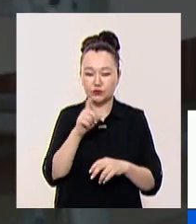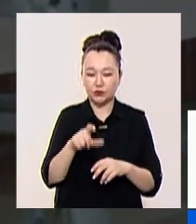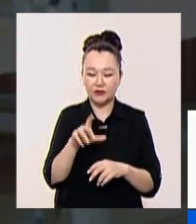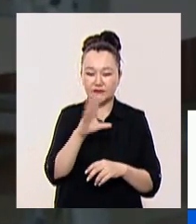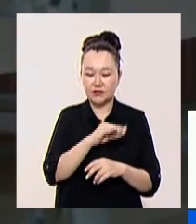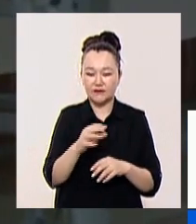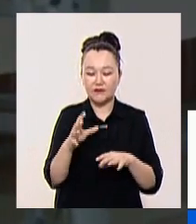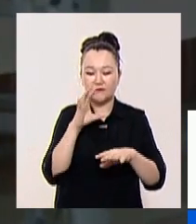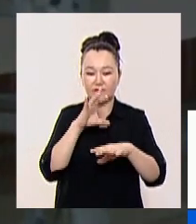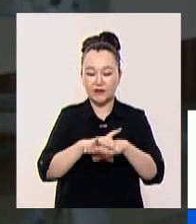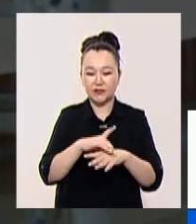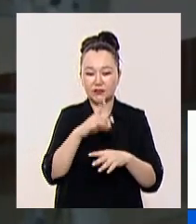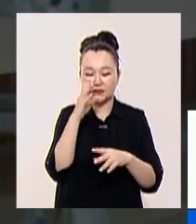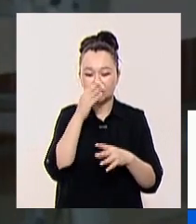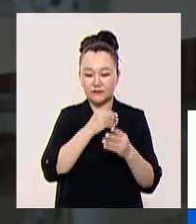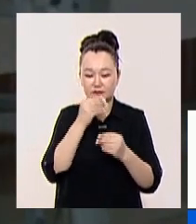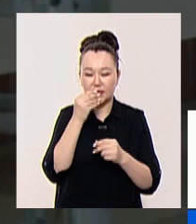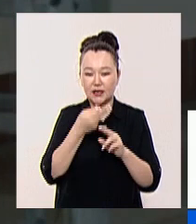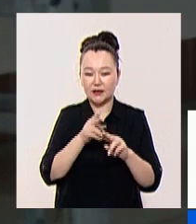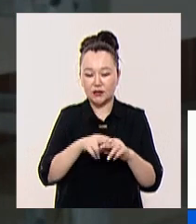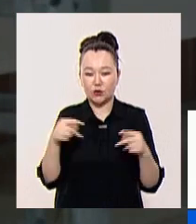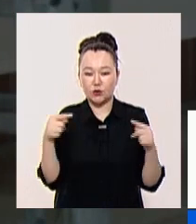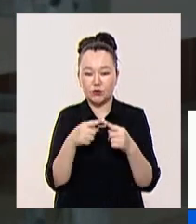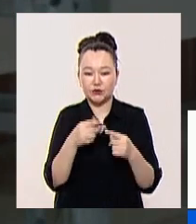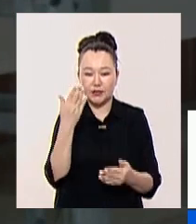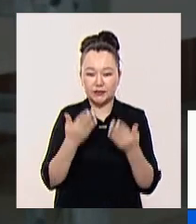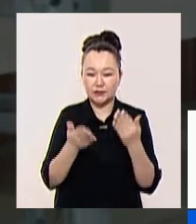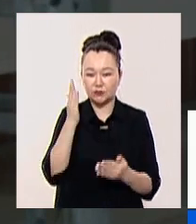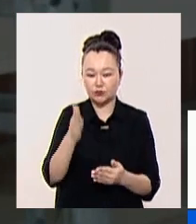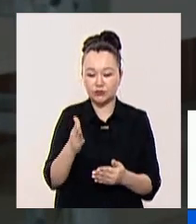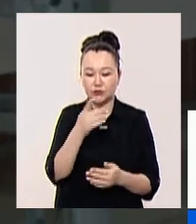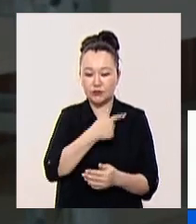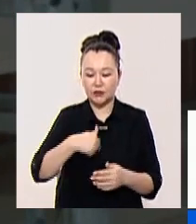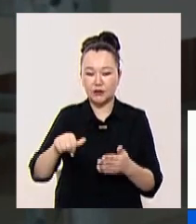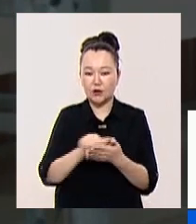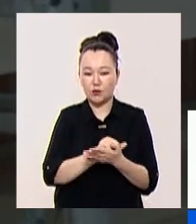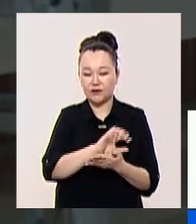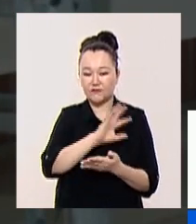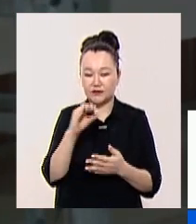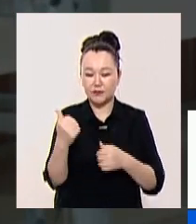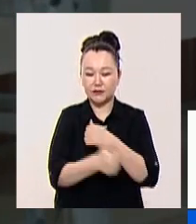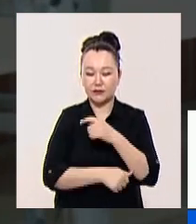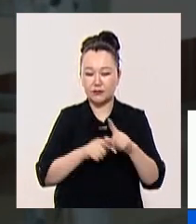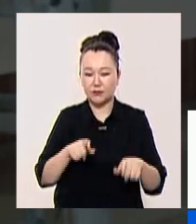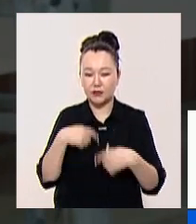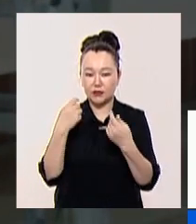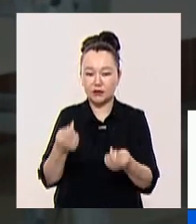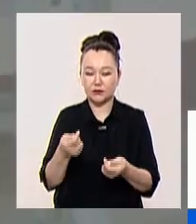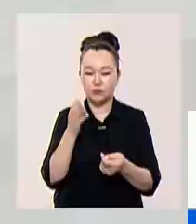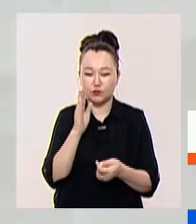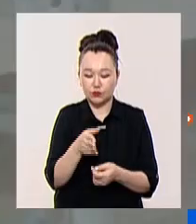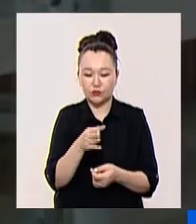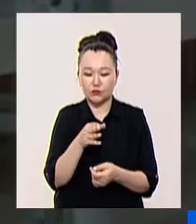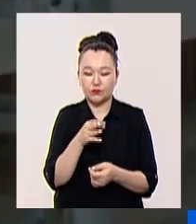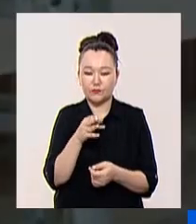по выявлению фактов фальсификации. Если данный факт подтвердится, нами все документы, материалы будут передаваться компетентным органам.